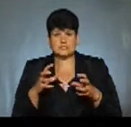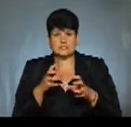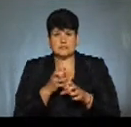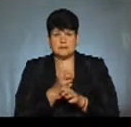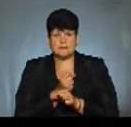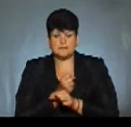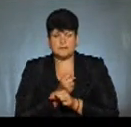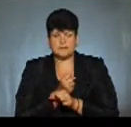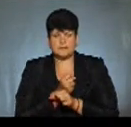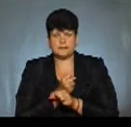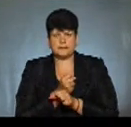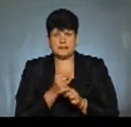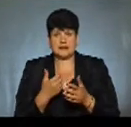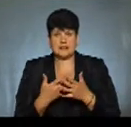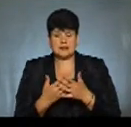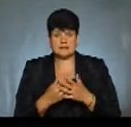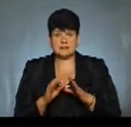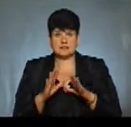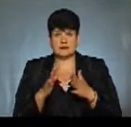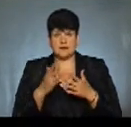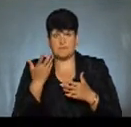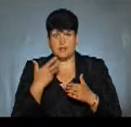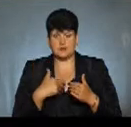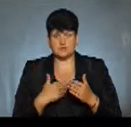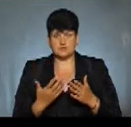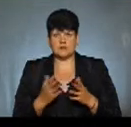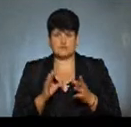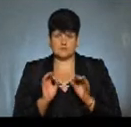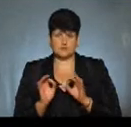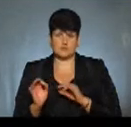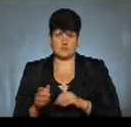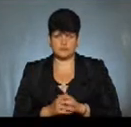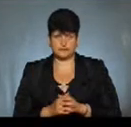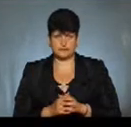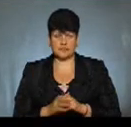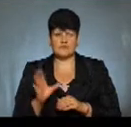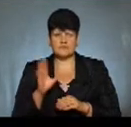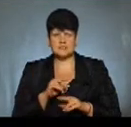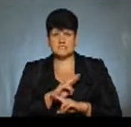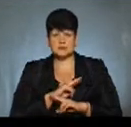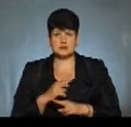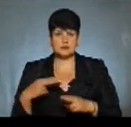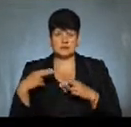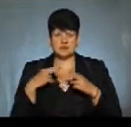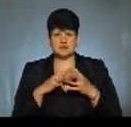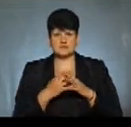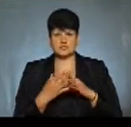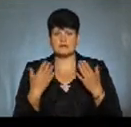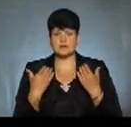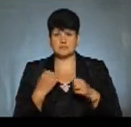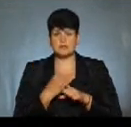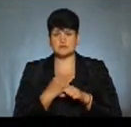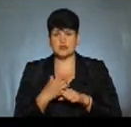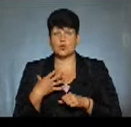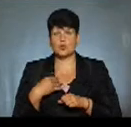вона ніби так здавалося, що паралізована, але все нормально. Всі загиблі приїжджали до села на вихідні, бо працювали у